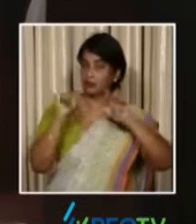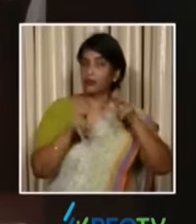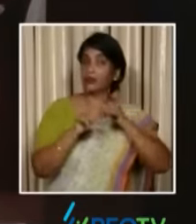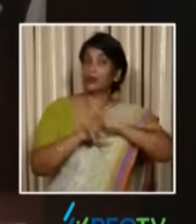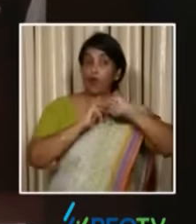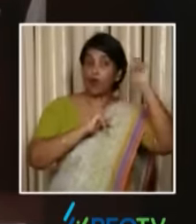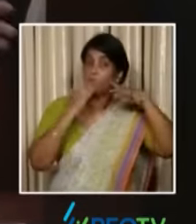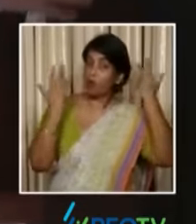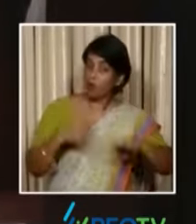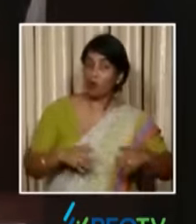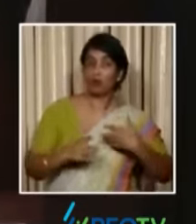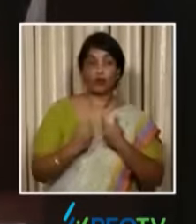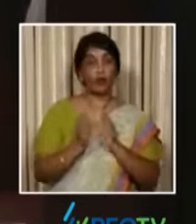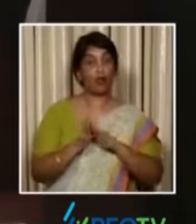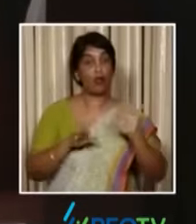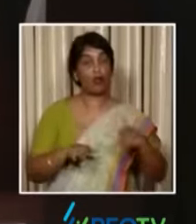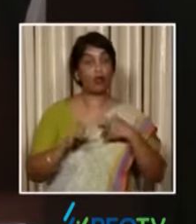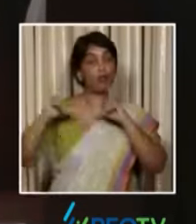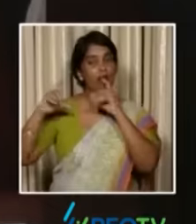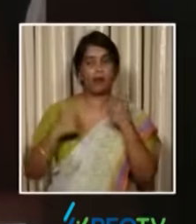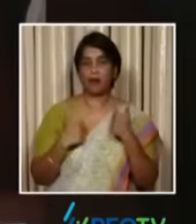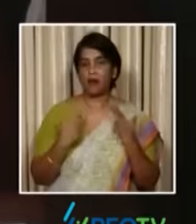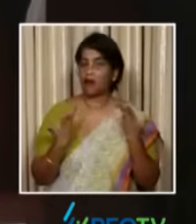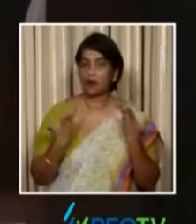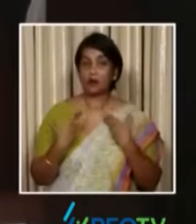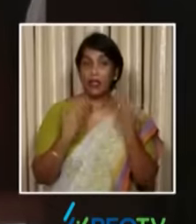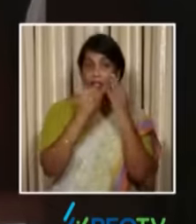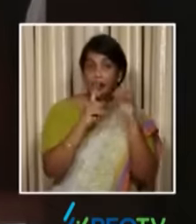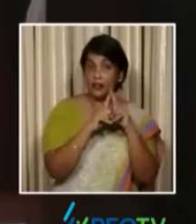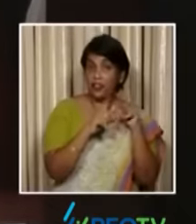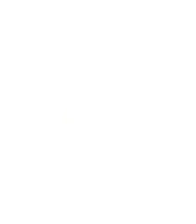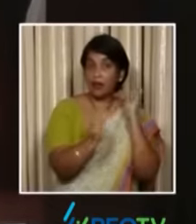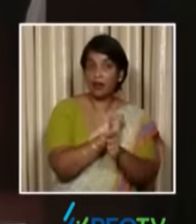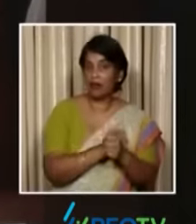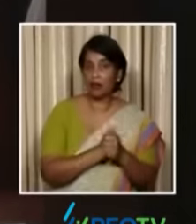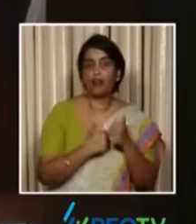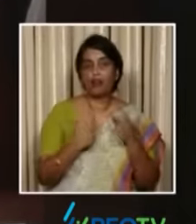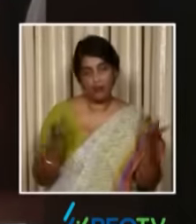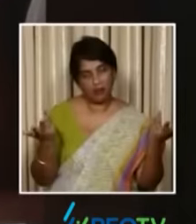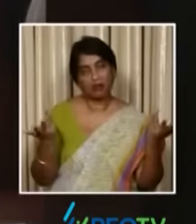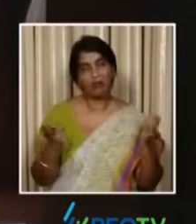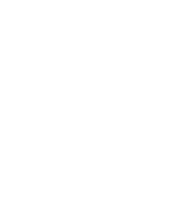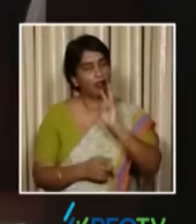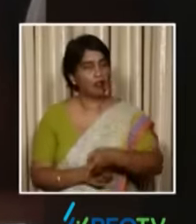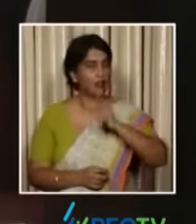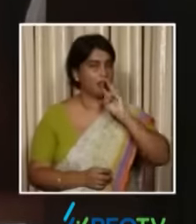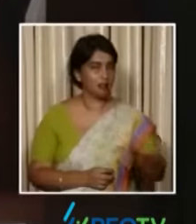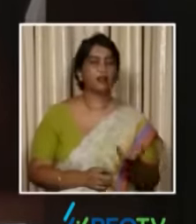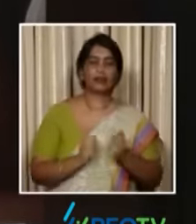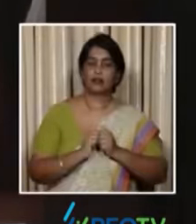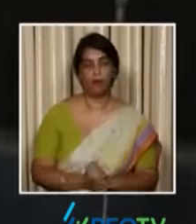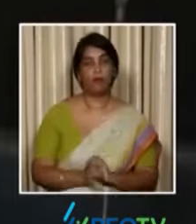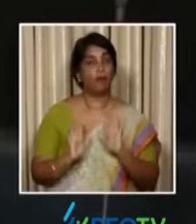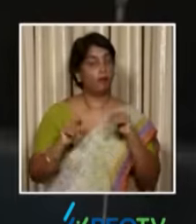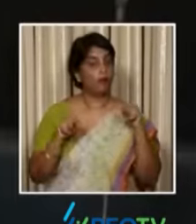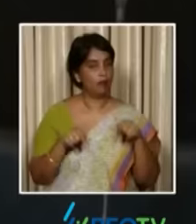ගිහිල්ලා උපාධි අරගෙන තමන්ගේ දරුවත් එක්ක පින්තූරය දාගන්න එක හොඳයි. නිදහස් අධ්‍යාපනය නවීකරණය එක හොඳ නැහැ. ඉතින් මේ වගේ දෙබිඩි දිව දෙකේ ගමනක් අපි නම්